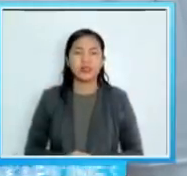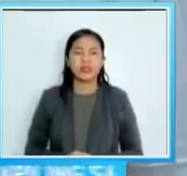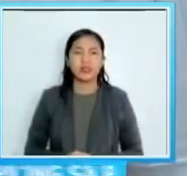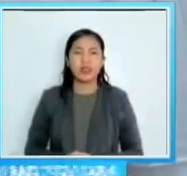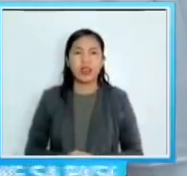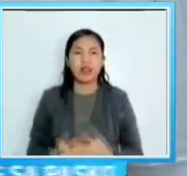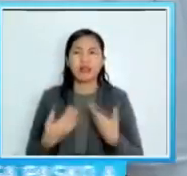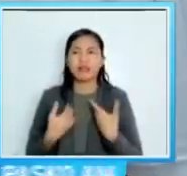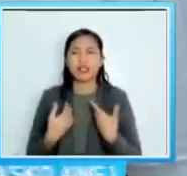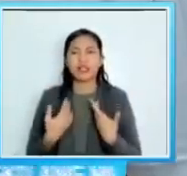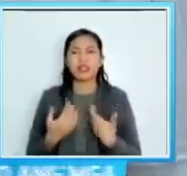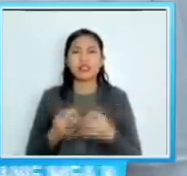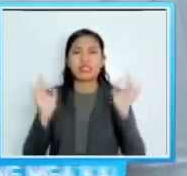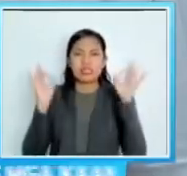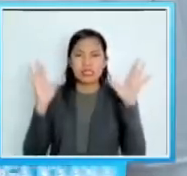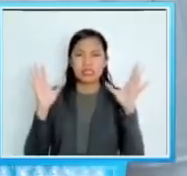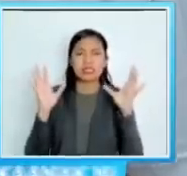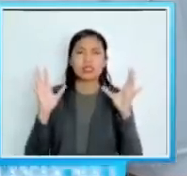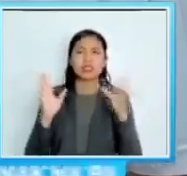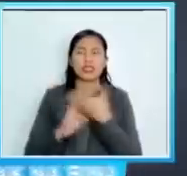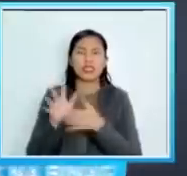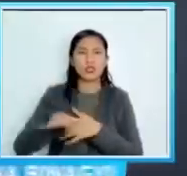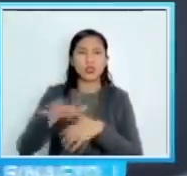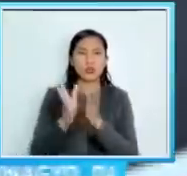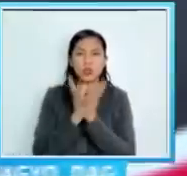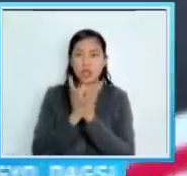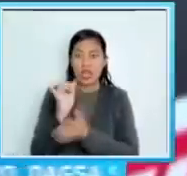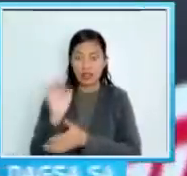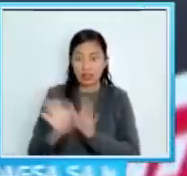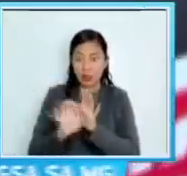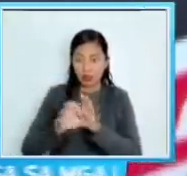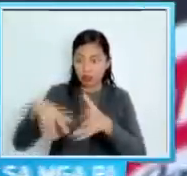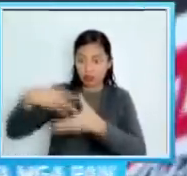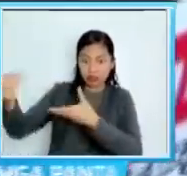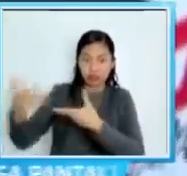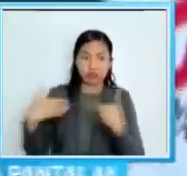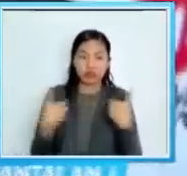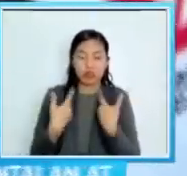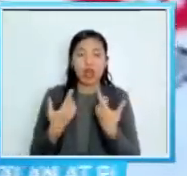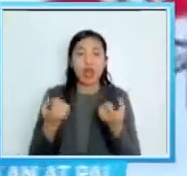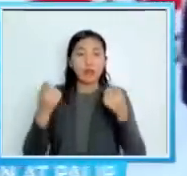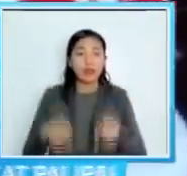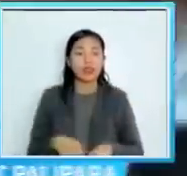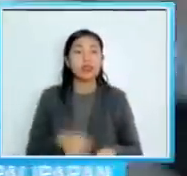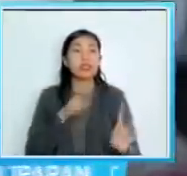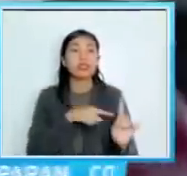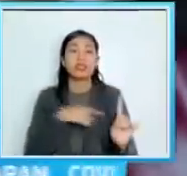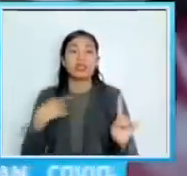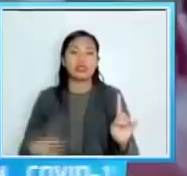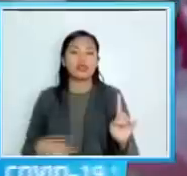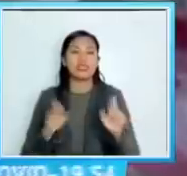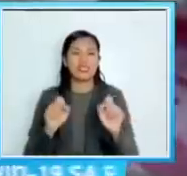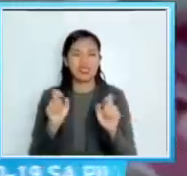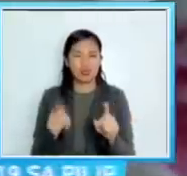may huge risk dyan sa community natin. Eh, kung makawala yan. Arestado ang babaeng Chinese national na inabutan ng nagbebenta ng mga king cobra.